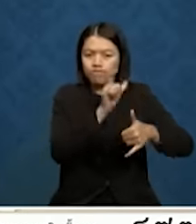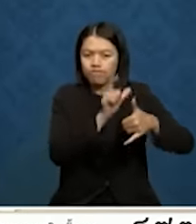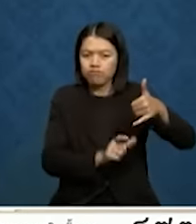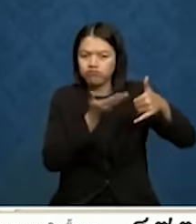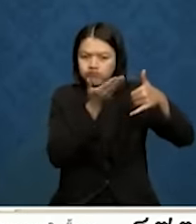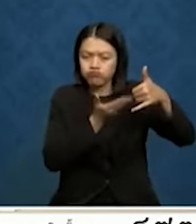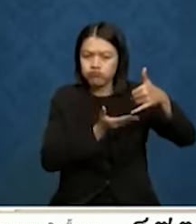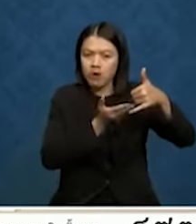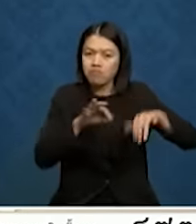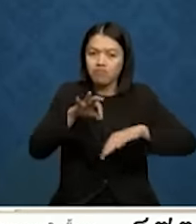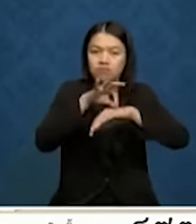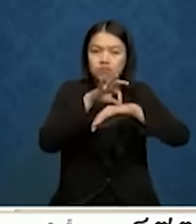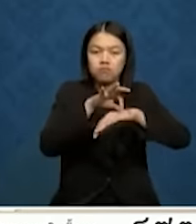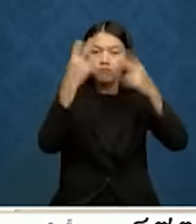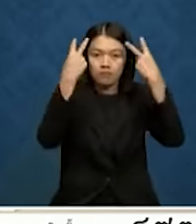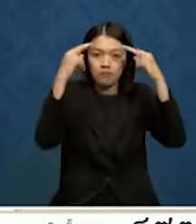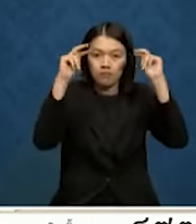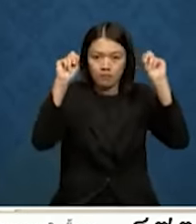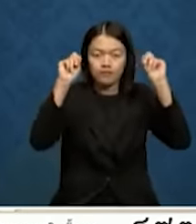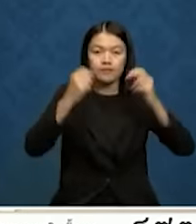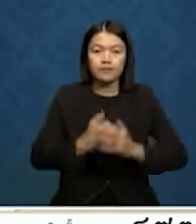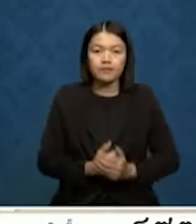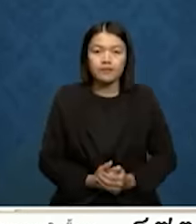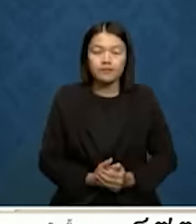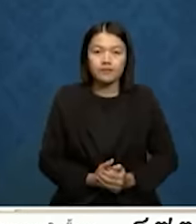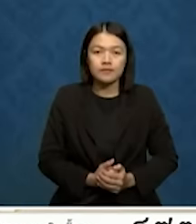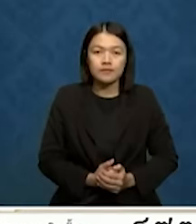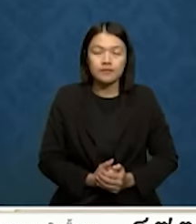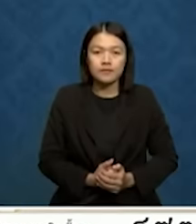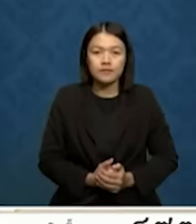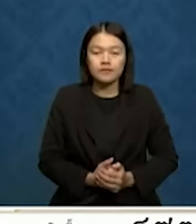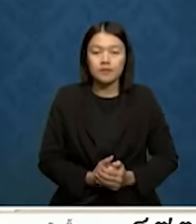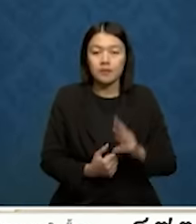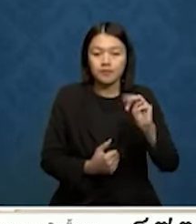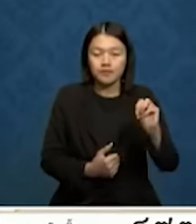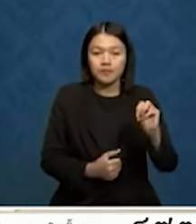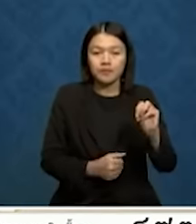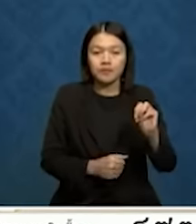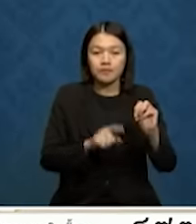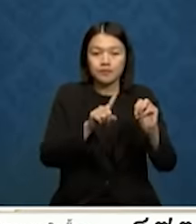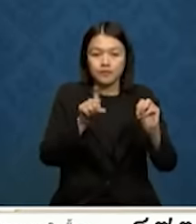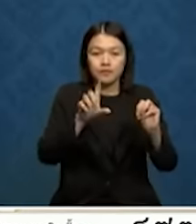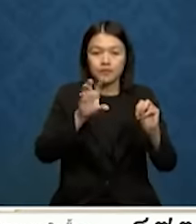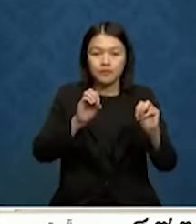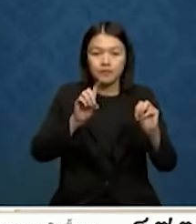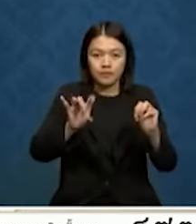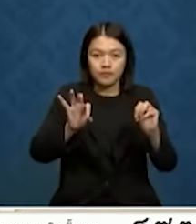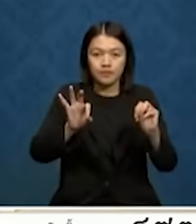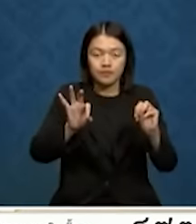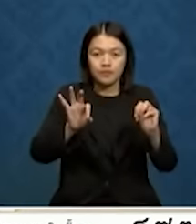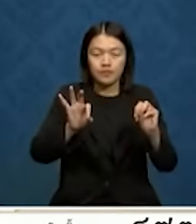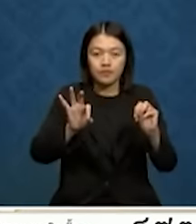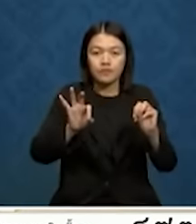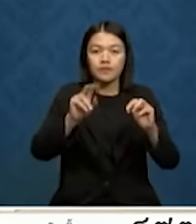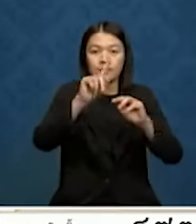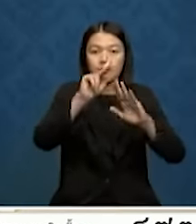ควรได้รับแต่งตั้งเป็นนายกรัฐมนตรีตามมาตรา159ของรัฐธ